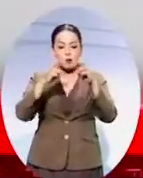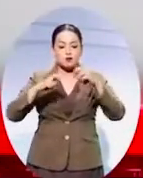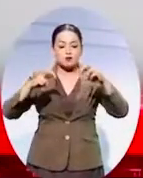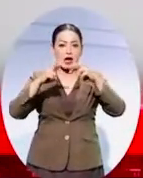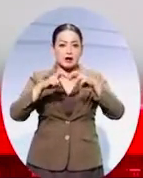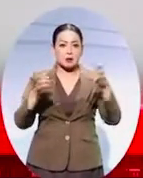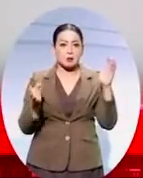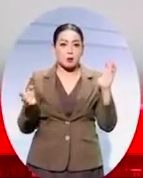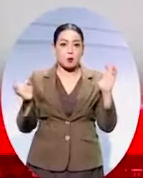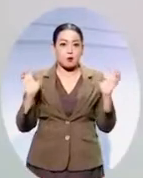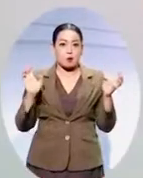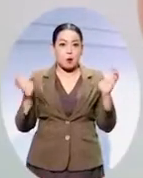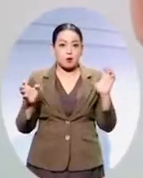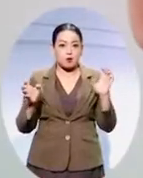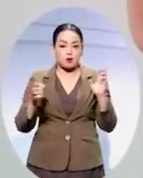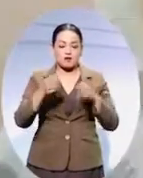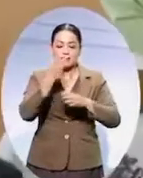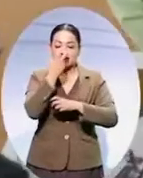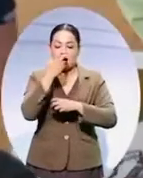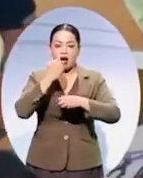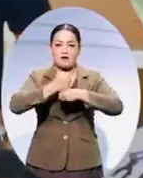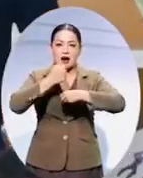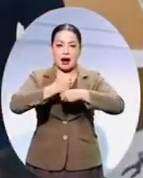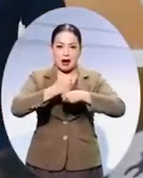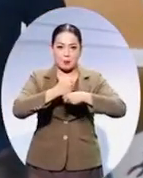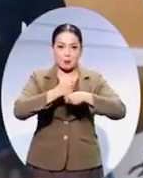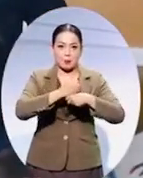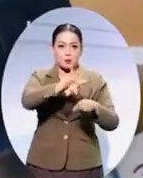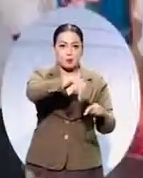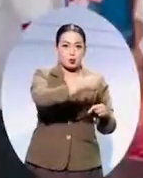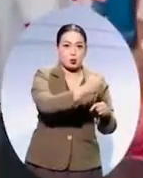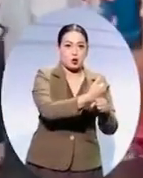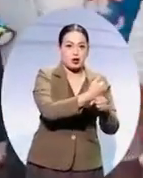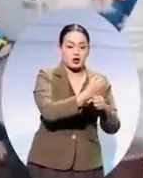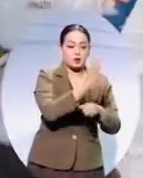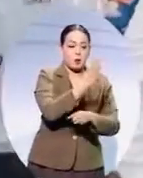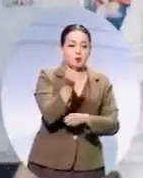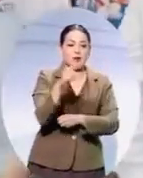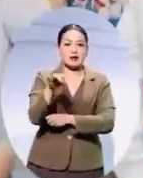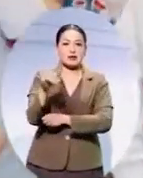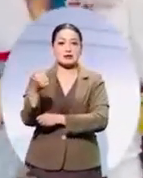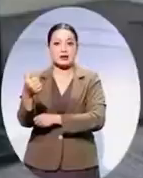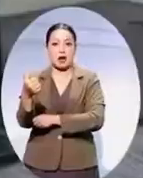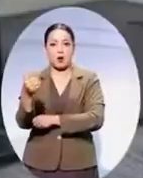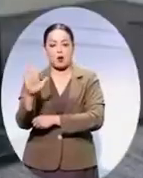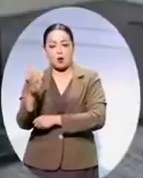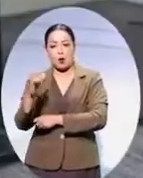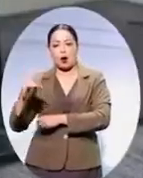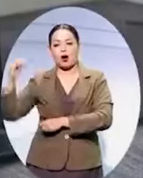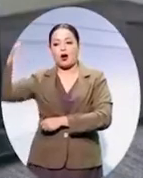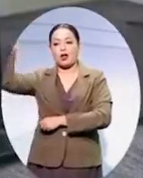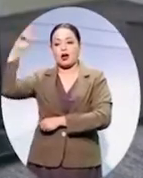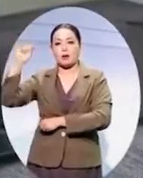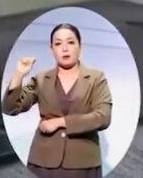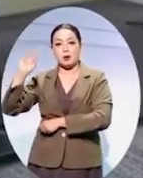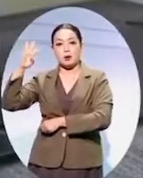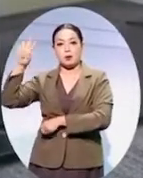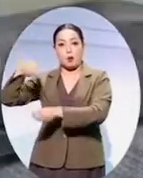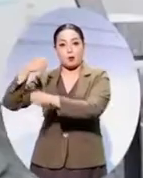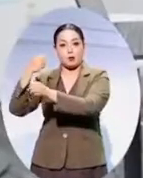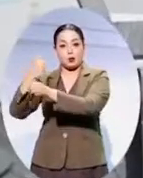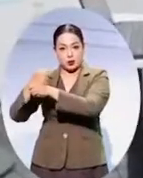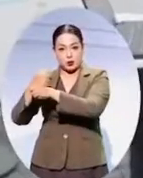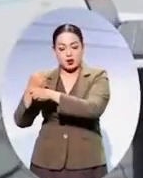độ tuổi từ 6 đến 14 tuổi. Ngoài ra, trẻ từ 4 tuổi vẫn có thể tham gia khám phá rất nhiều buổi học để quen dần với môi trường đến